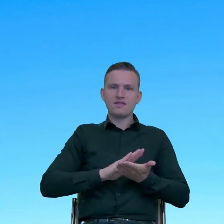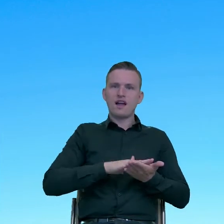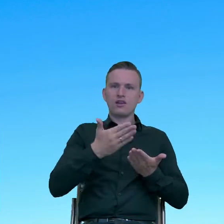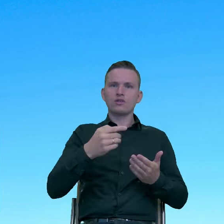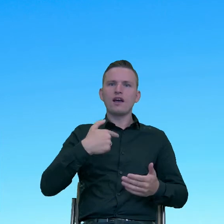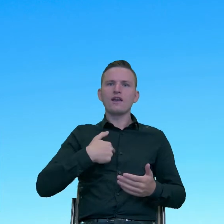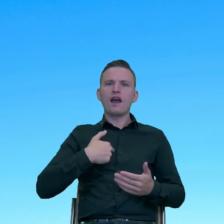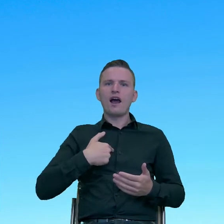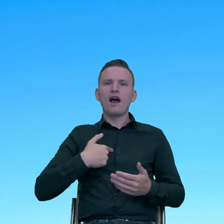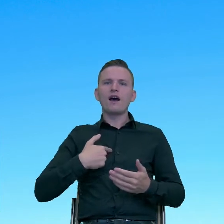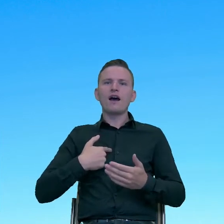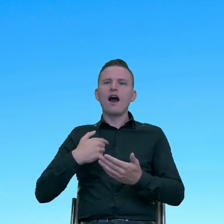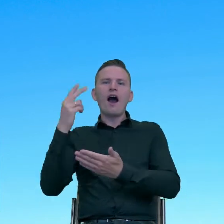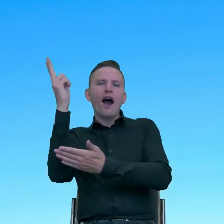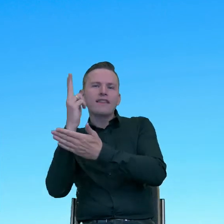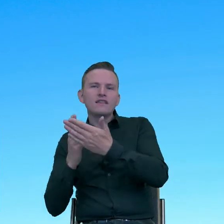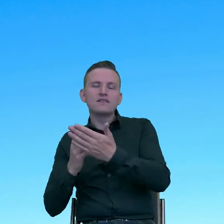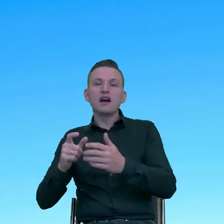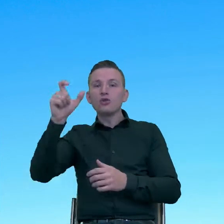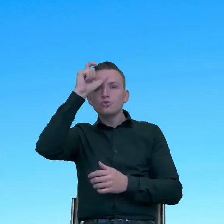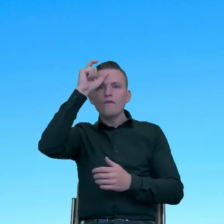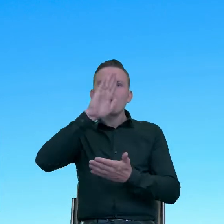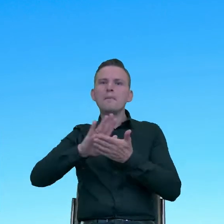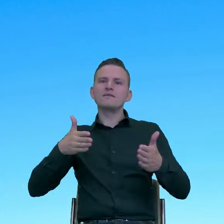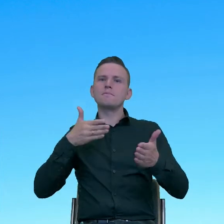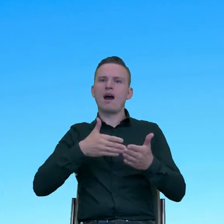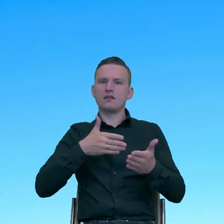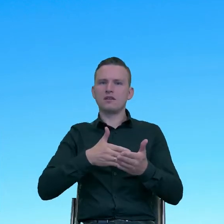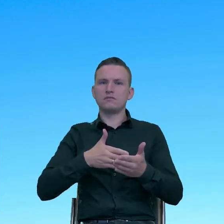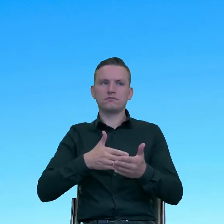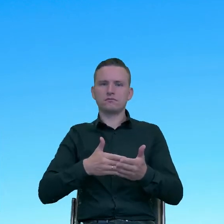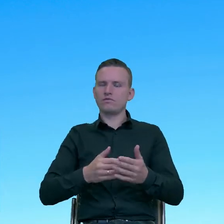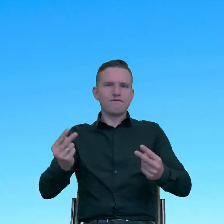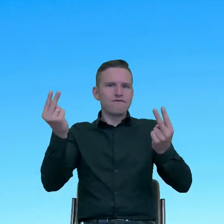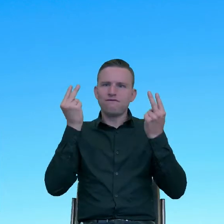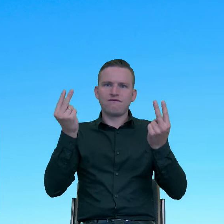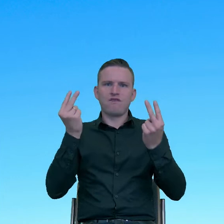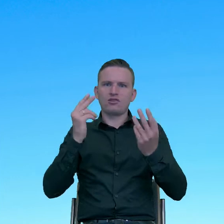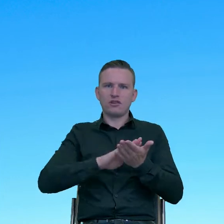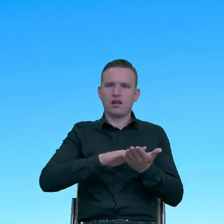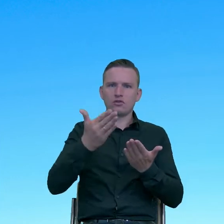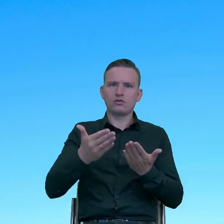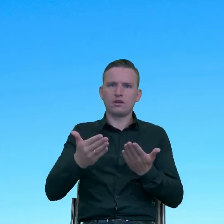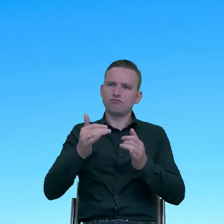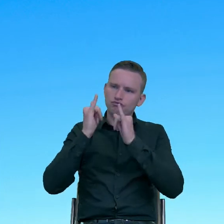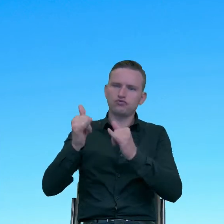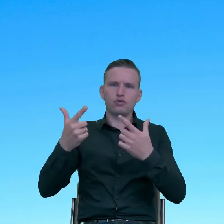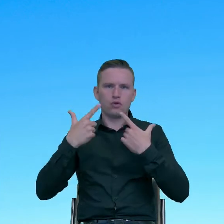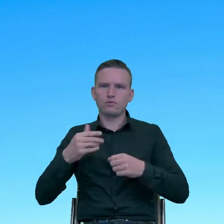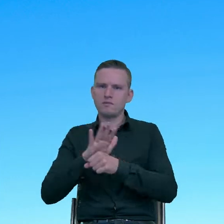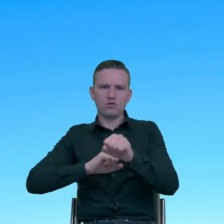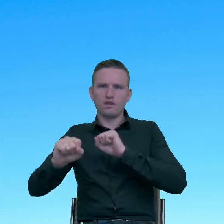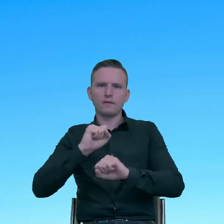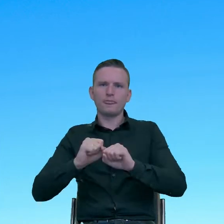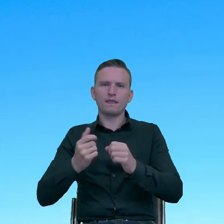artystą w konkursie Człowiek bez barier 2015. Jest to najważniejsza nagroda przyznawana w tym kraju dla osób z niepełnosprawnością na Zamku